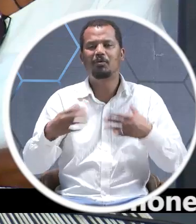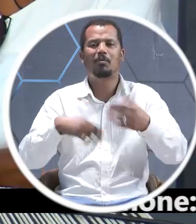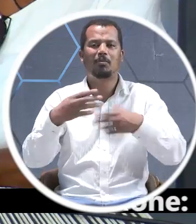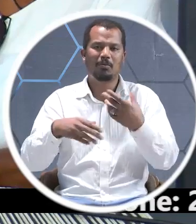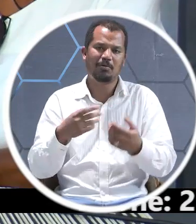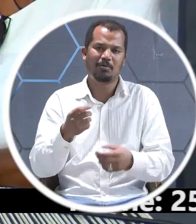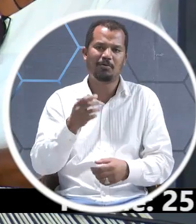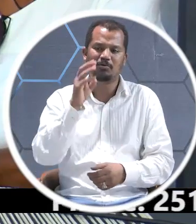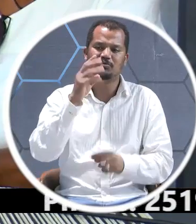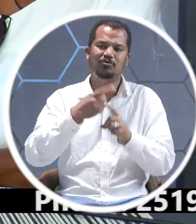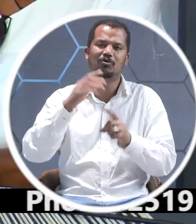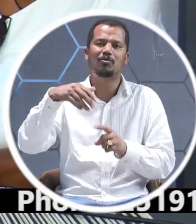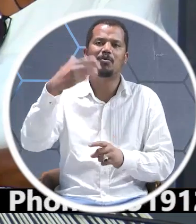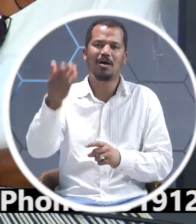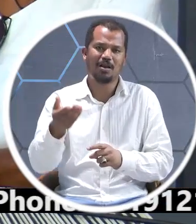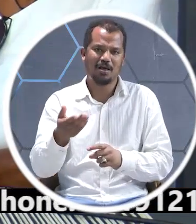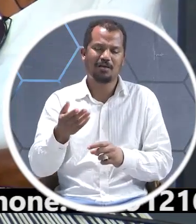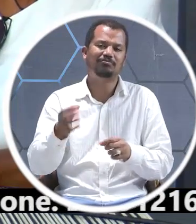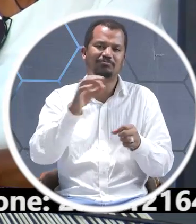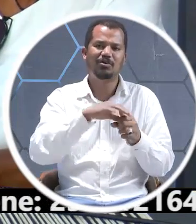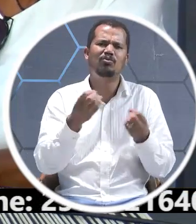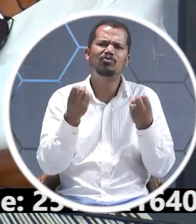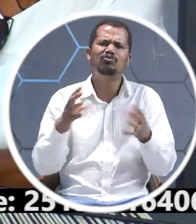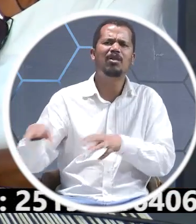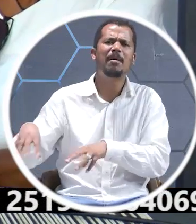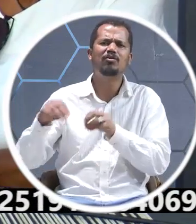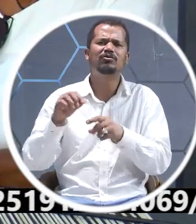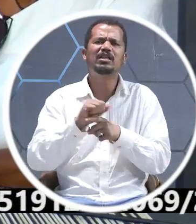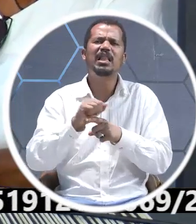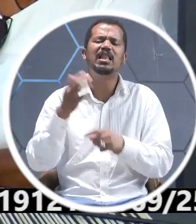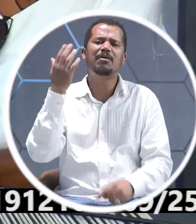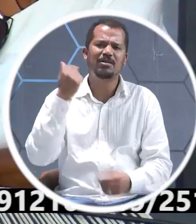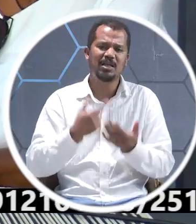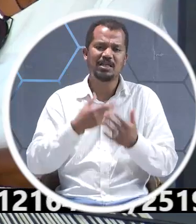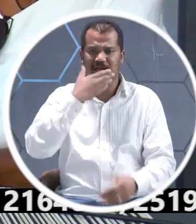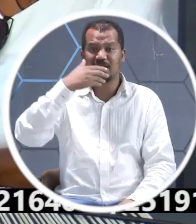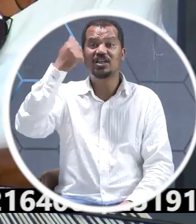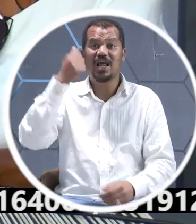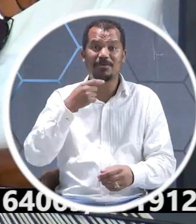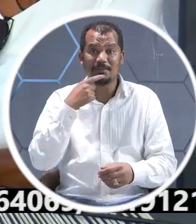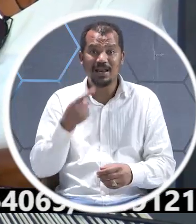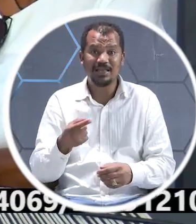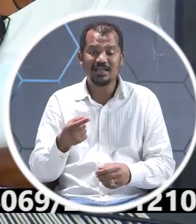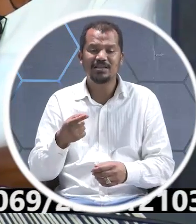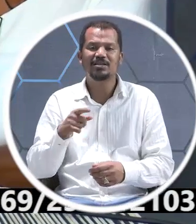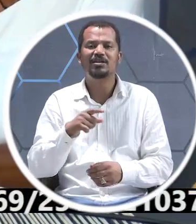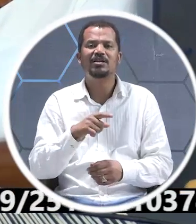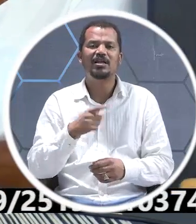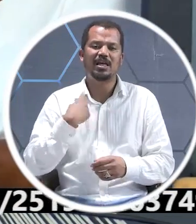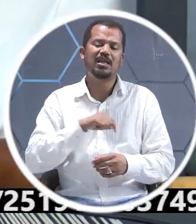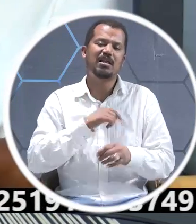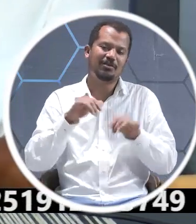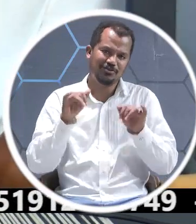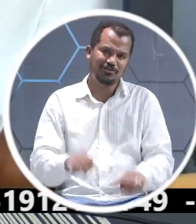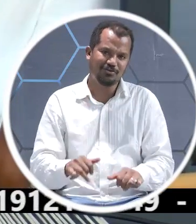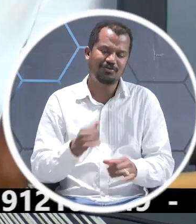ተቀጠሩ ወዲያው አይ ያው ከስድስት ወር በኋላ ነው ብዙ ስልጣኞች ስለነበሩ ያው ከዚያ የተሻለ በማለት እነሱ